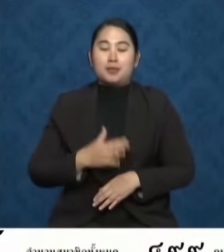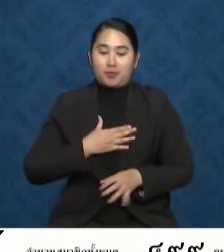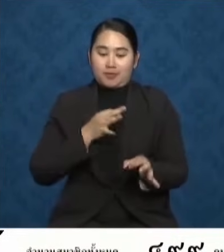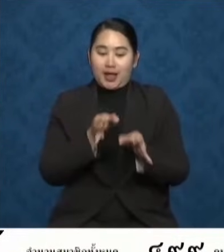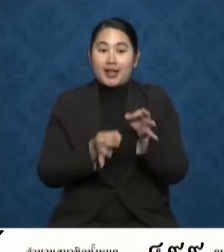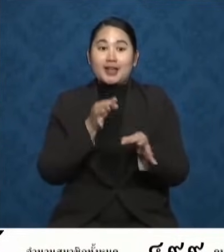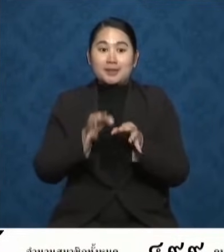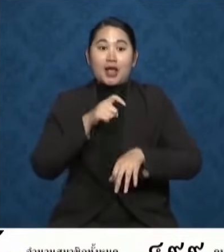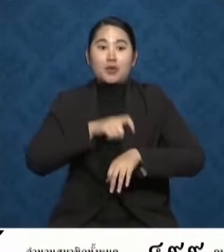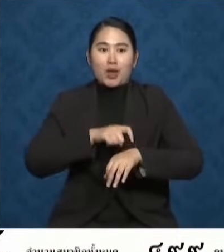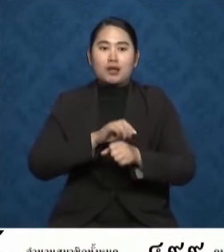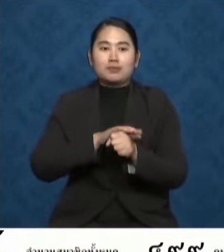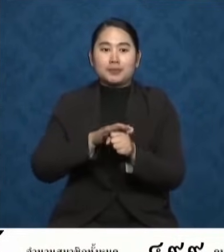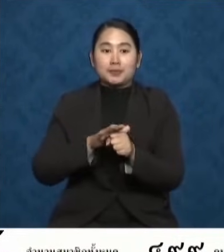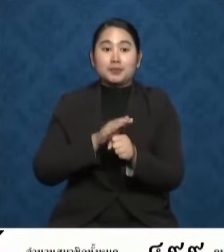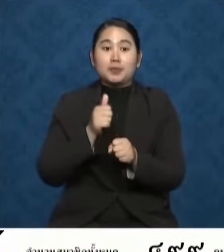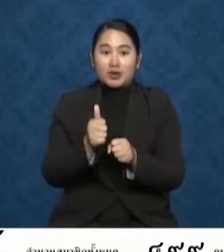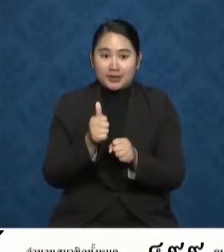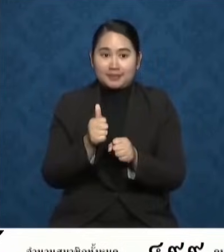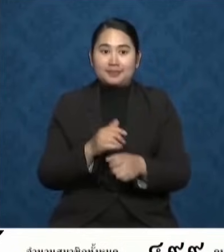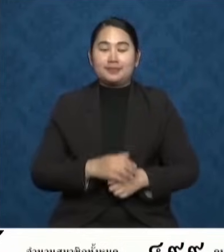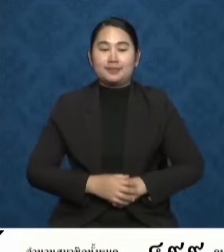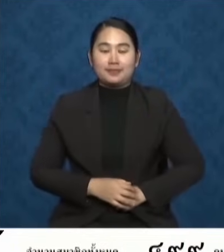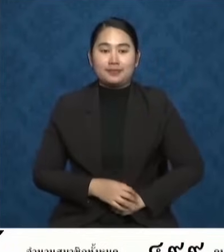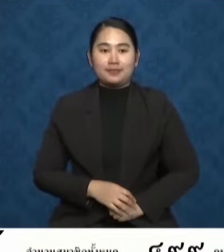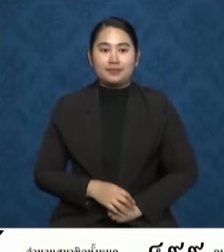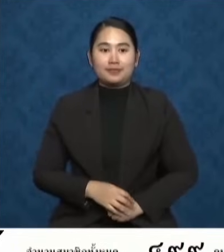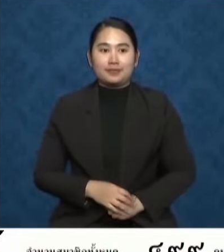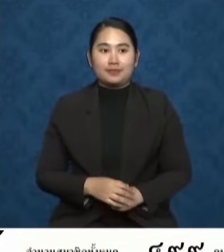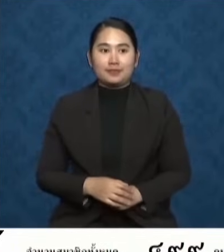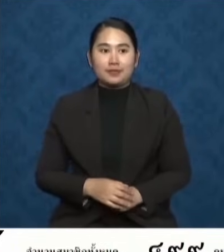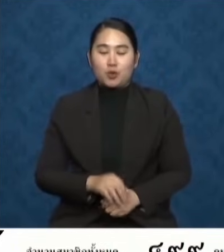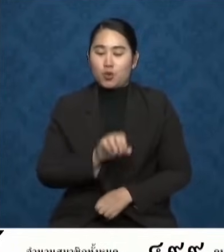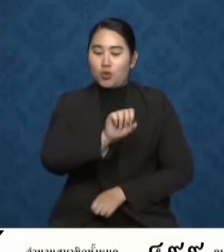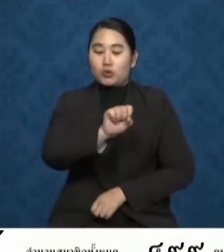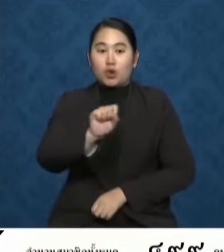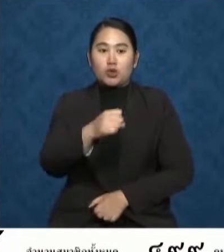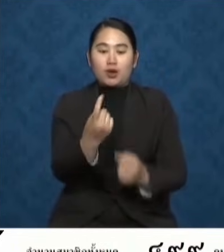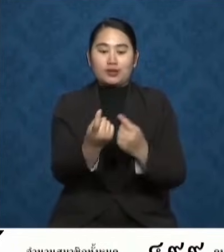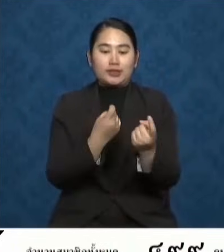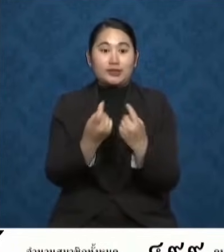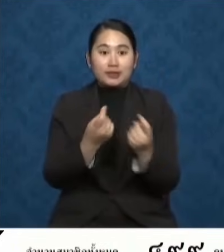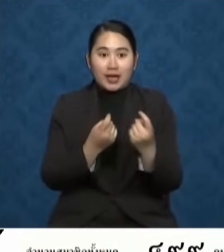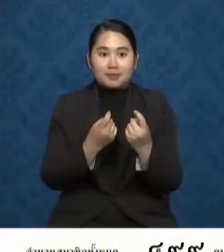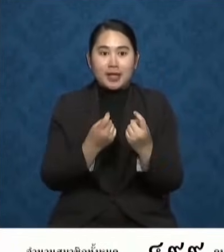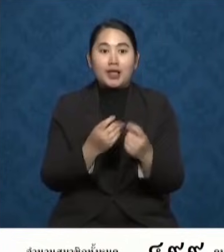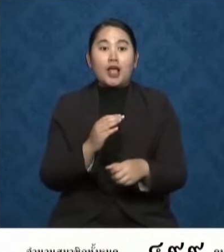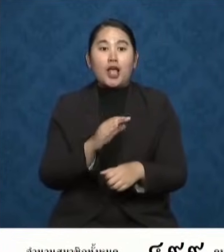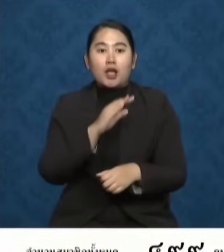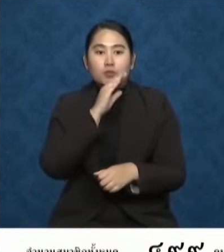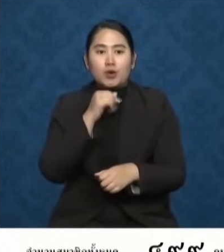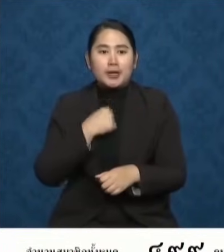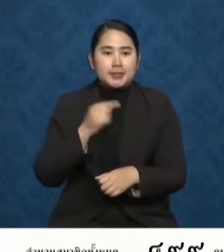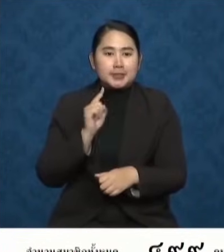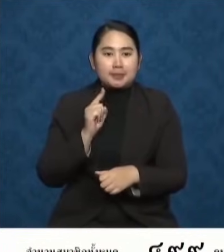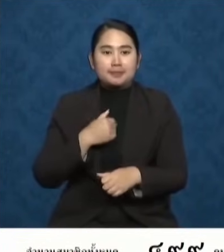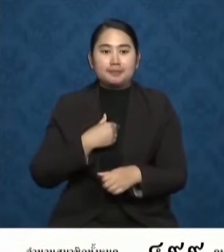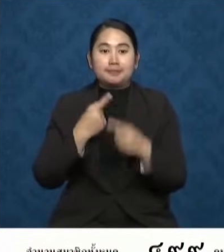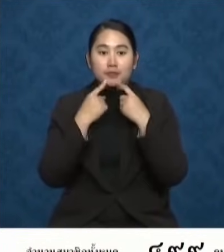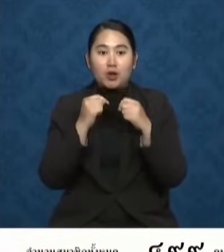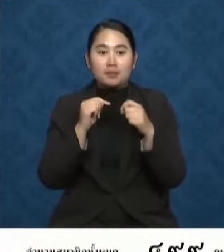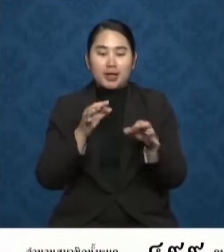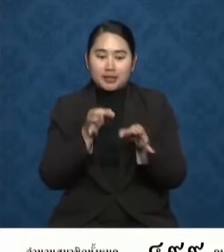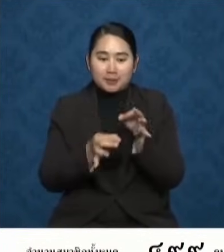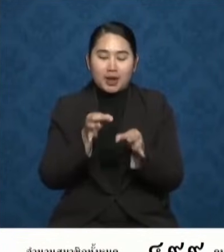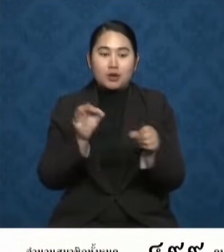ให้ได้เยอะที่สุดแต่เนื่องจากประเด็นคำถามมากมายมากก็หากไม่ครบยังไงเสียเนี่ยผมก็จะ